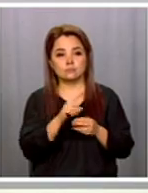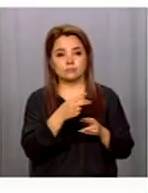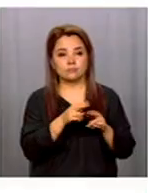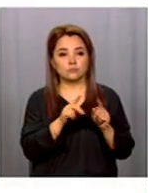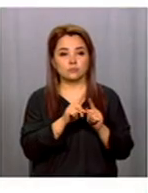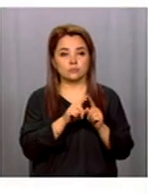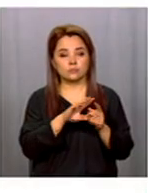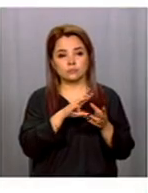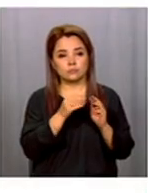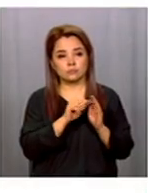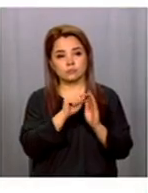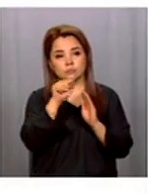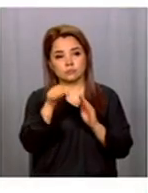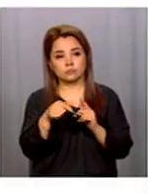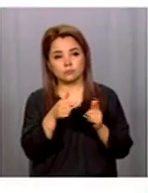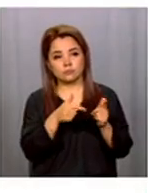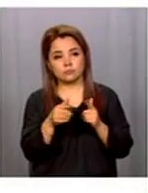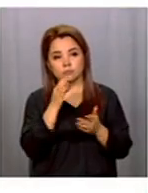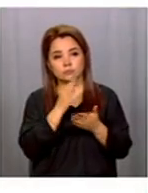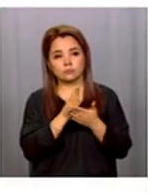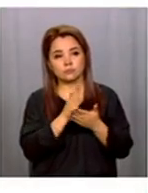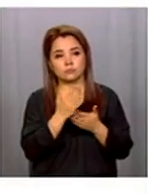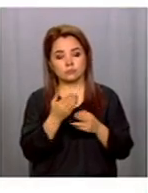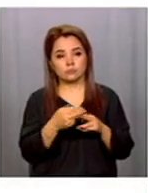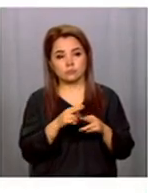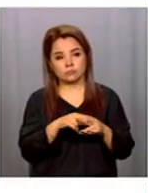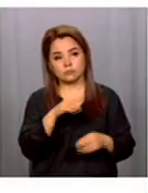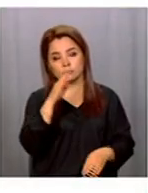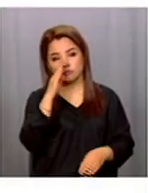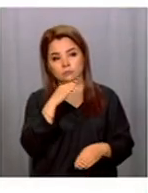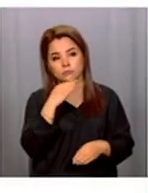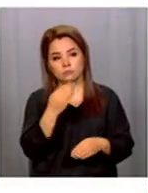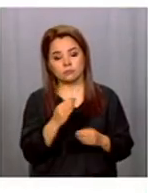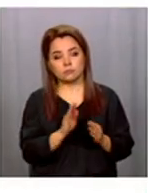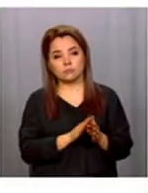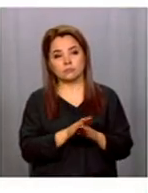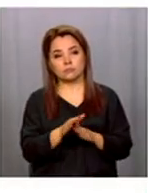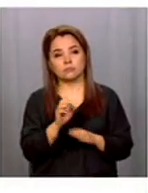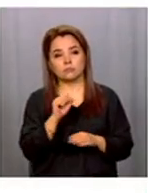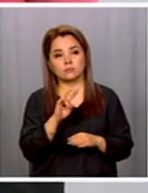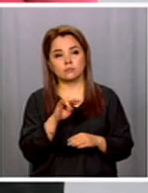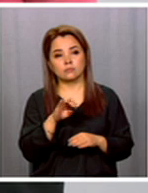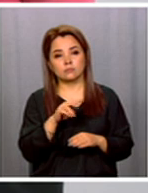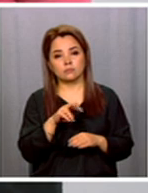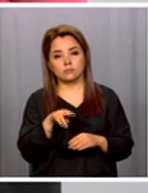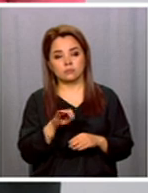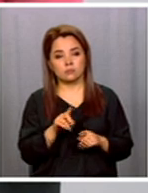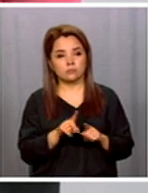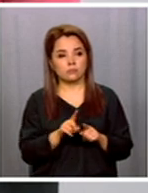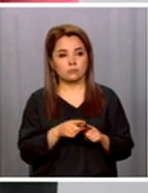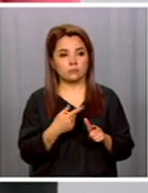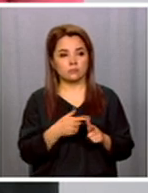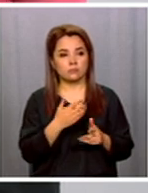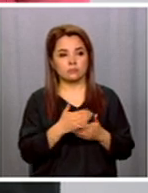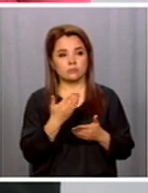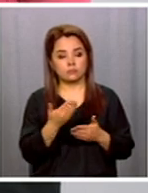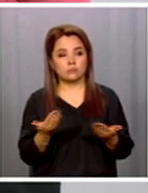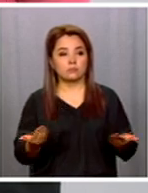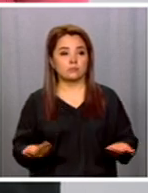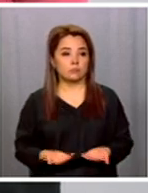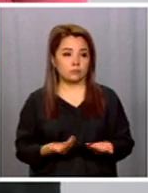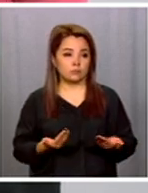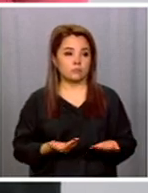жыныс жасушалары пісіп жетіледі. Аталық жыныс мүшесін антеридий деп атайды. Көкек мүгінің тіршілік